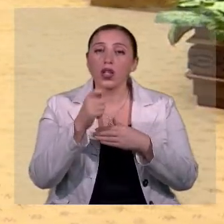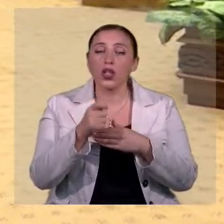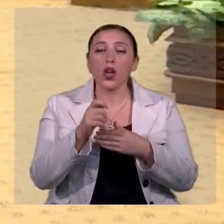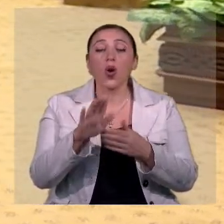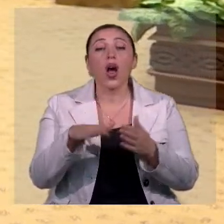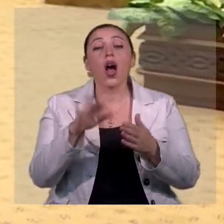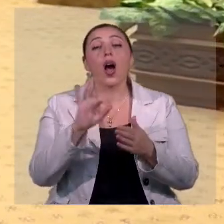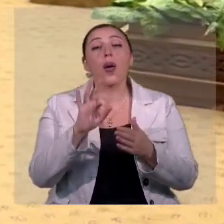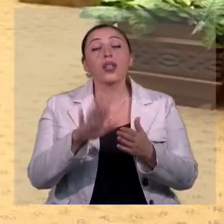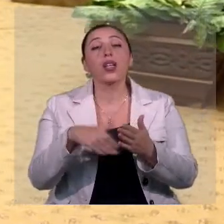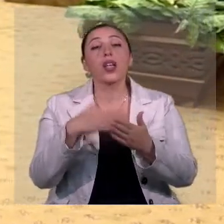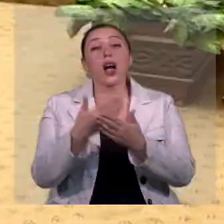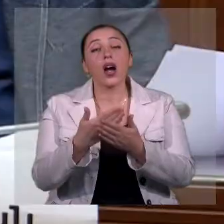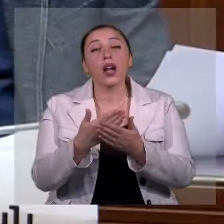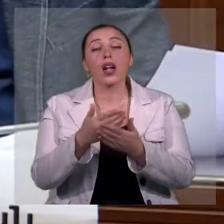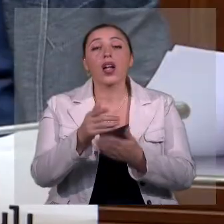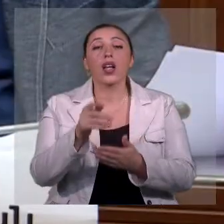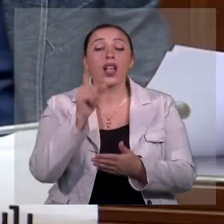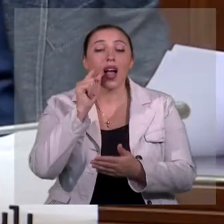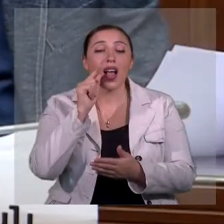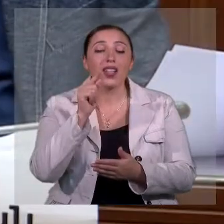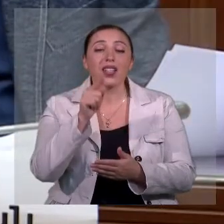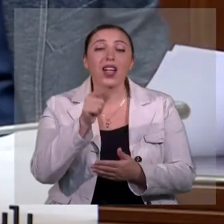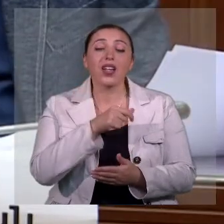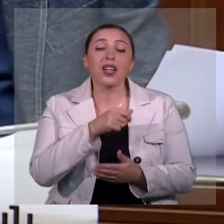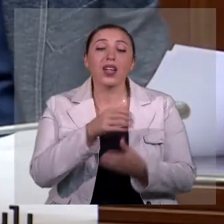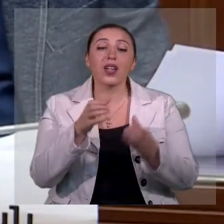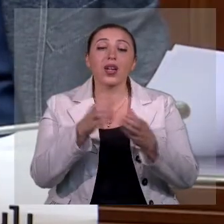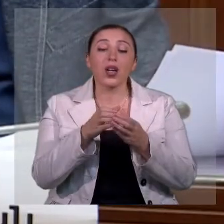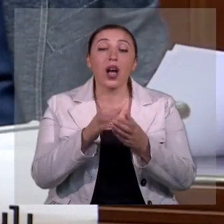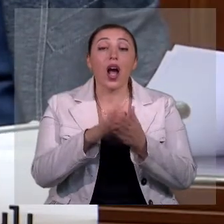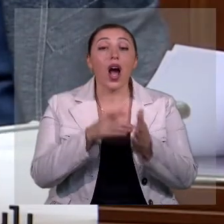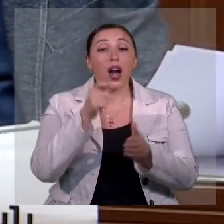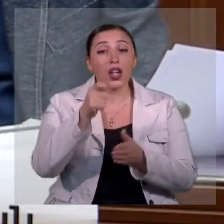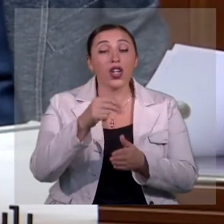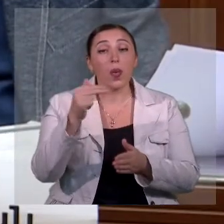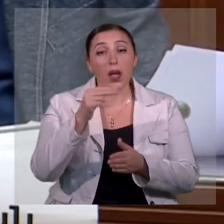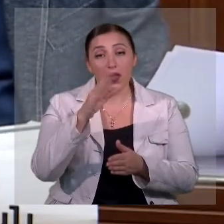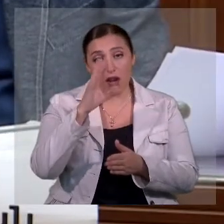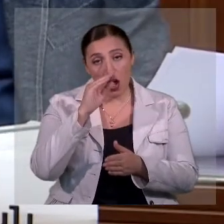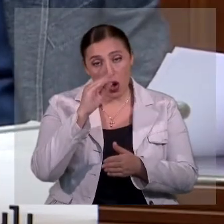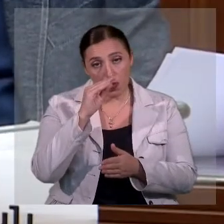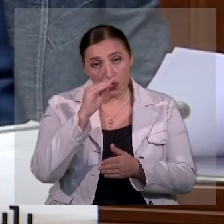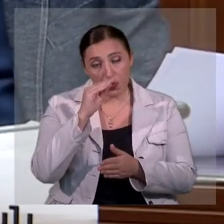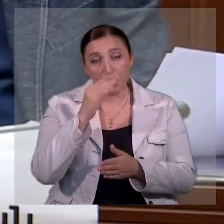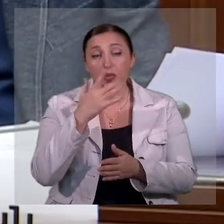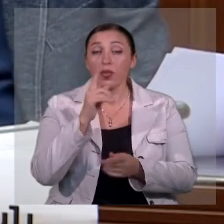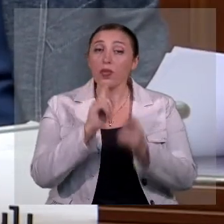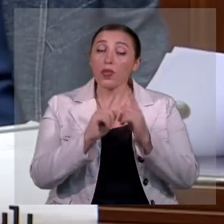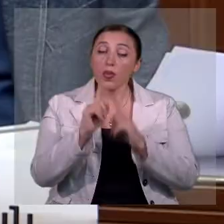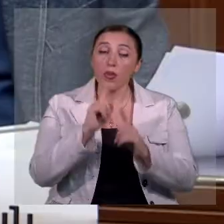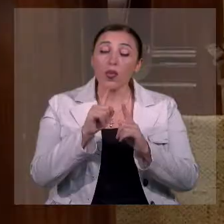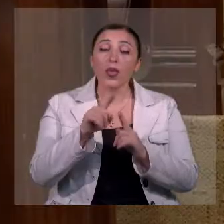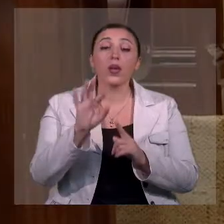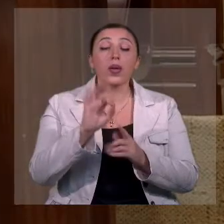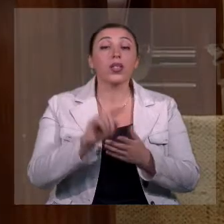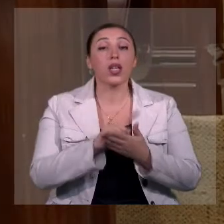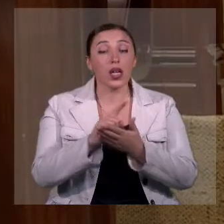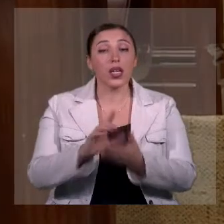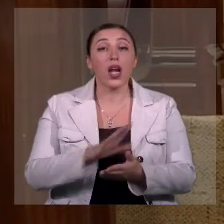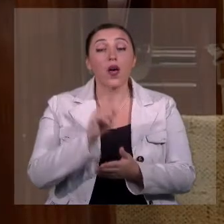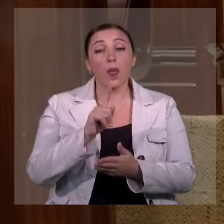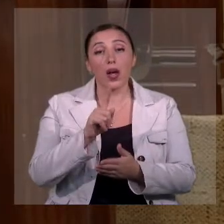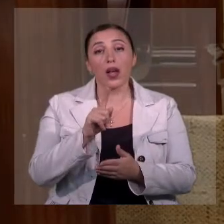ժողովի ընդդիմադիր Հայաստան խմբակցությունը դեռևս այս տարվա փետրվարին էր արել, նախագիծ ներկայացրել։ Ազգային ժողովում քննարկում եղավ,